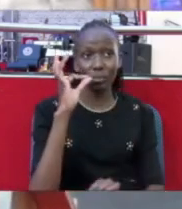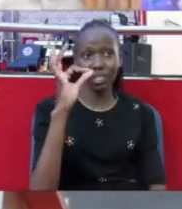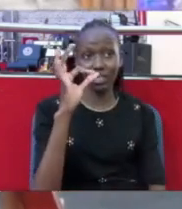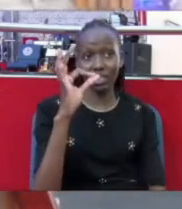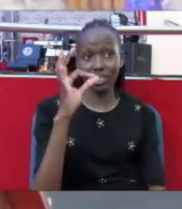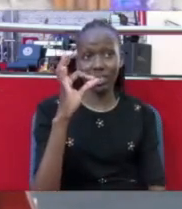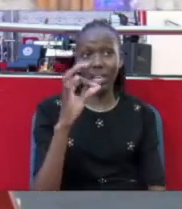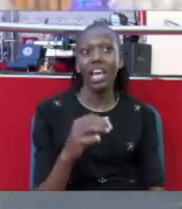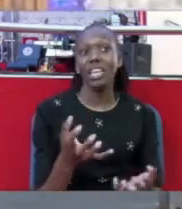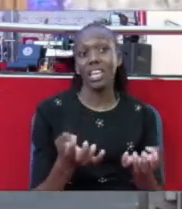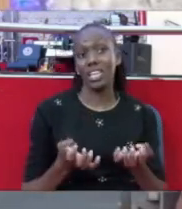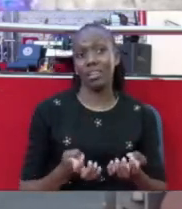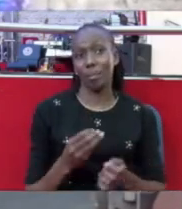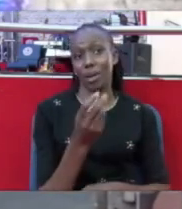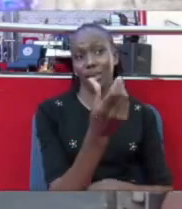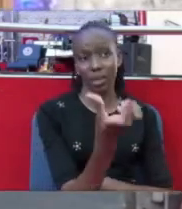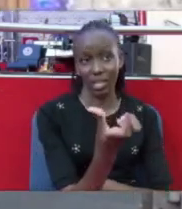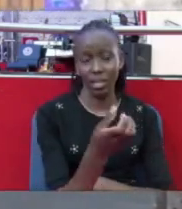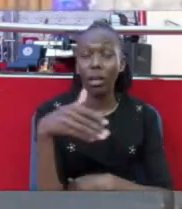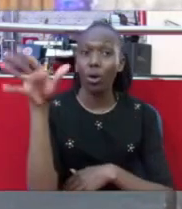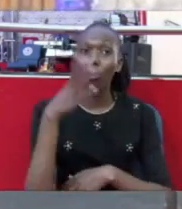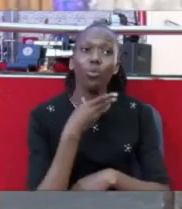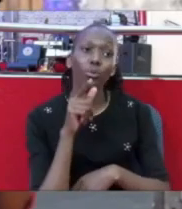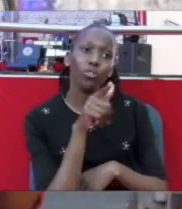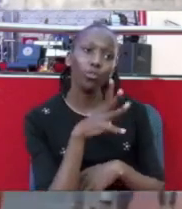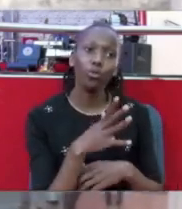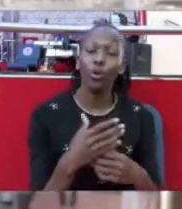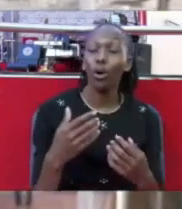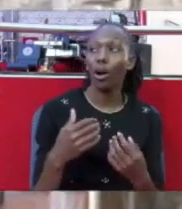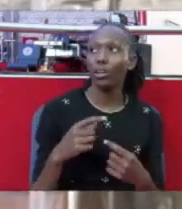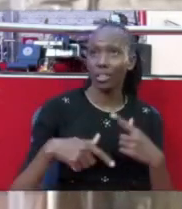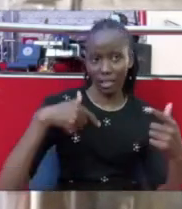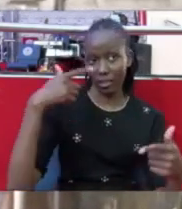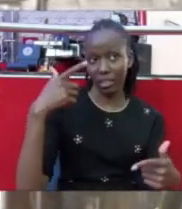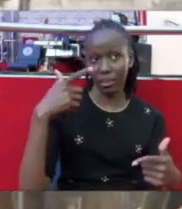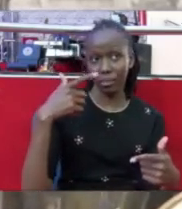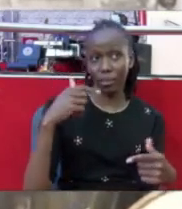prosper. Mungu anataka ukanawiri. And in Africa, we must preach a gospel of